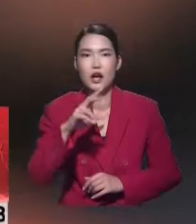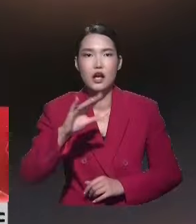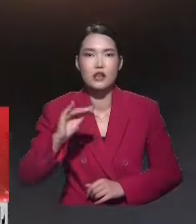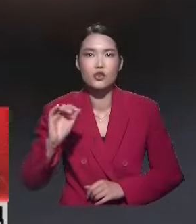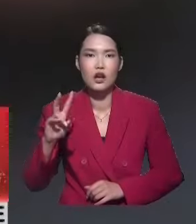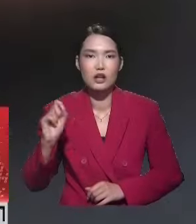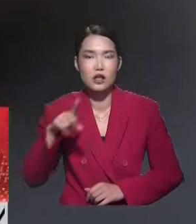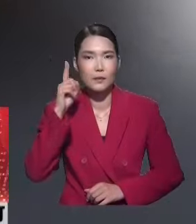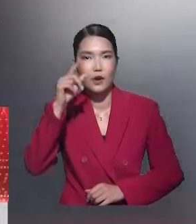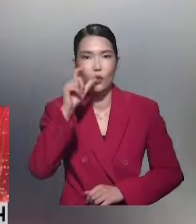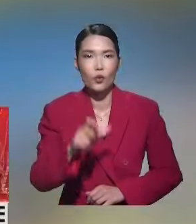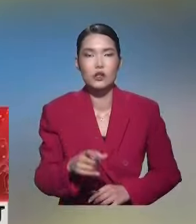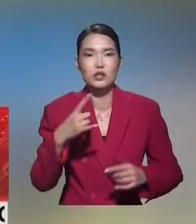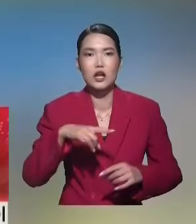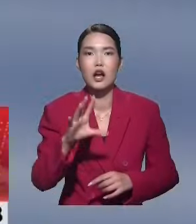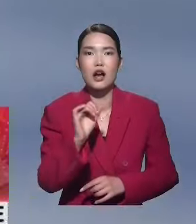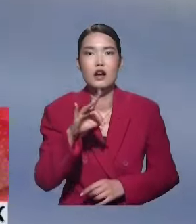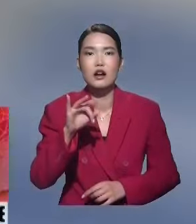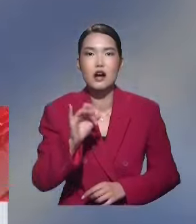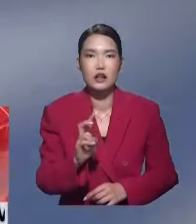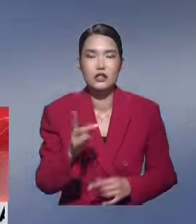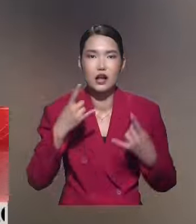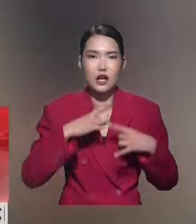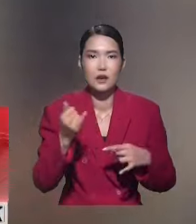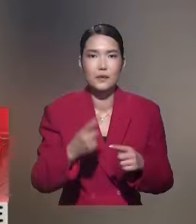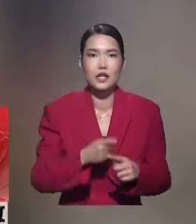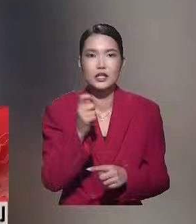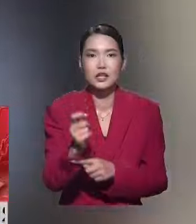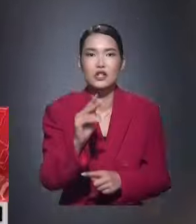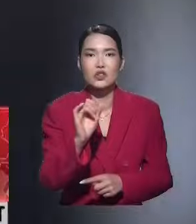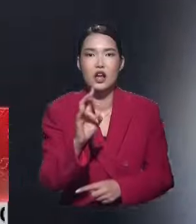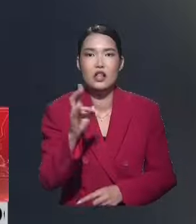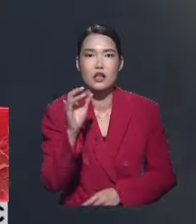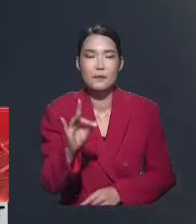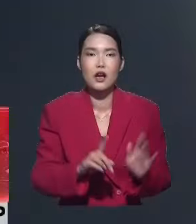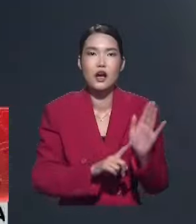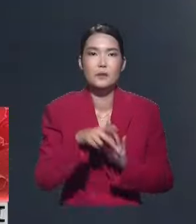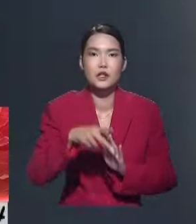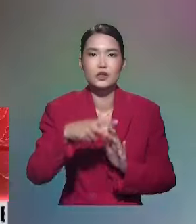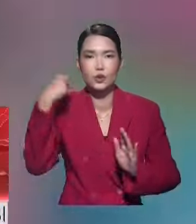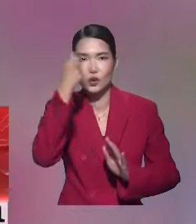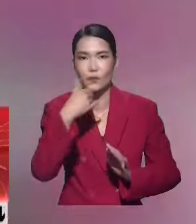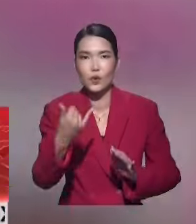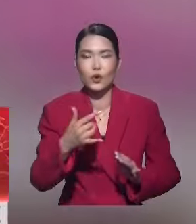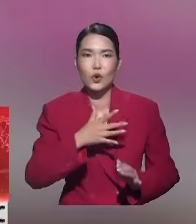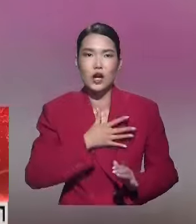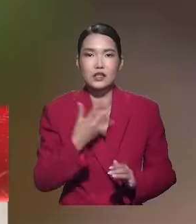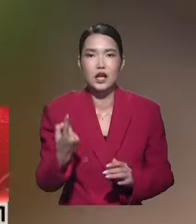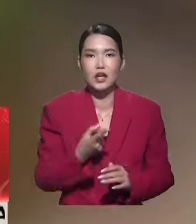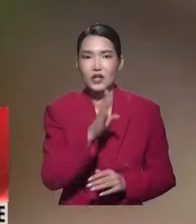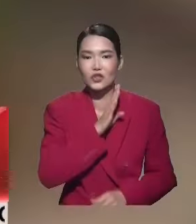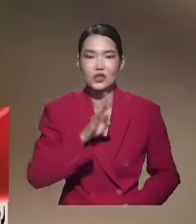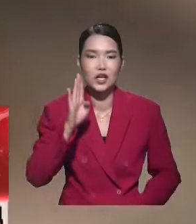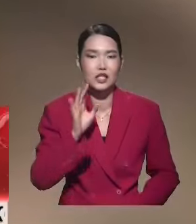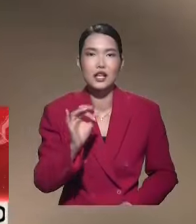Жана. Молодой парень – уроженец Аркалыка. При рождении ему дали имя Женибек. В начале 2000-х годов его усыновила одинокая